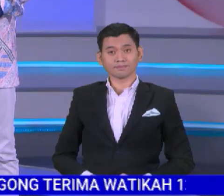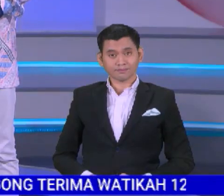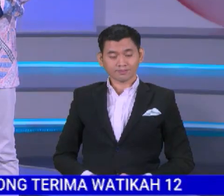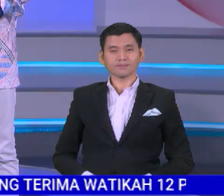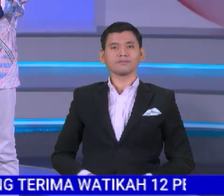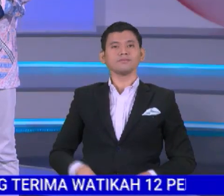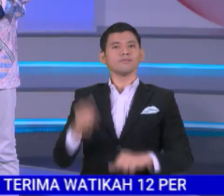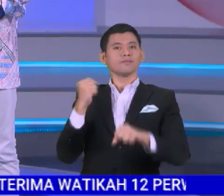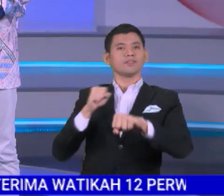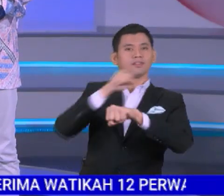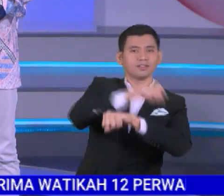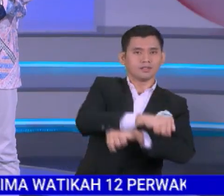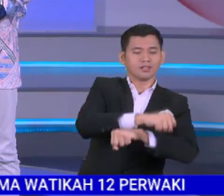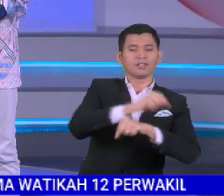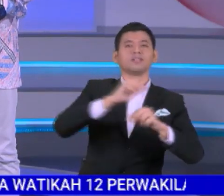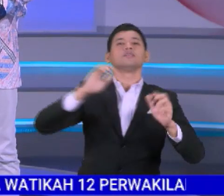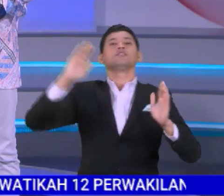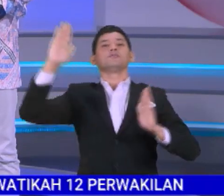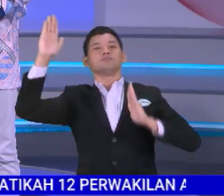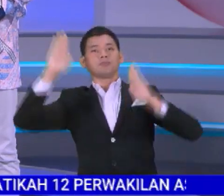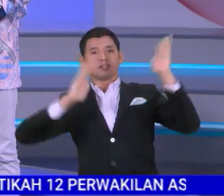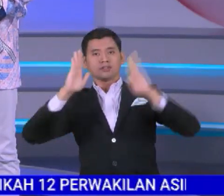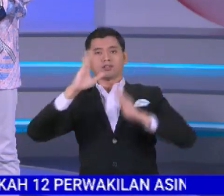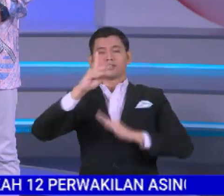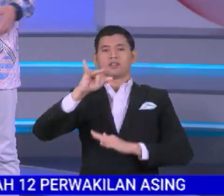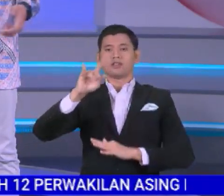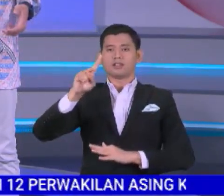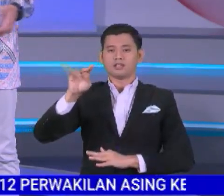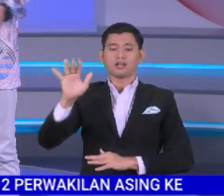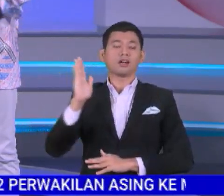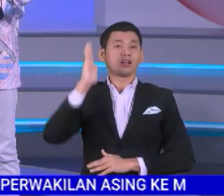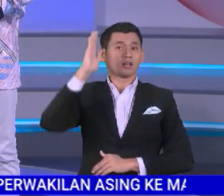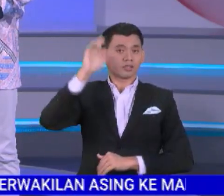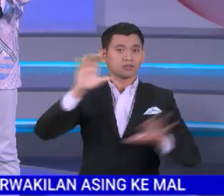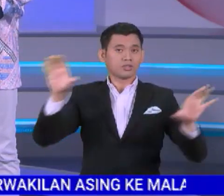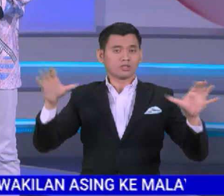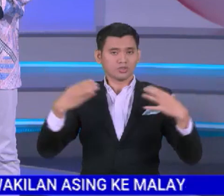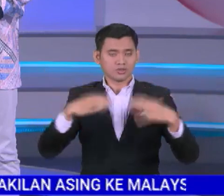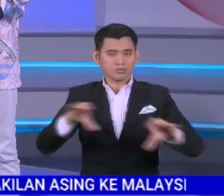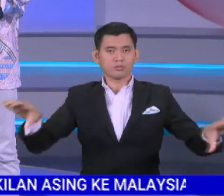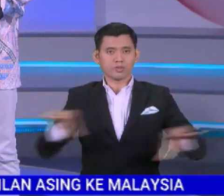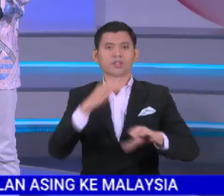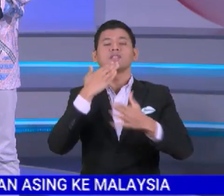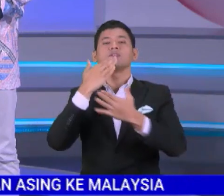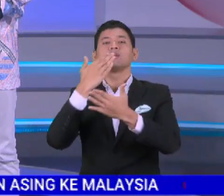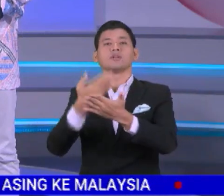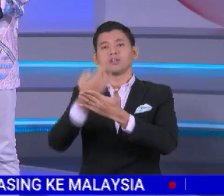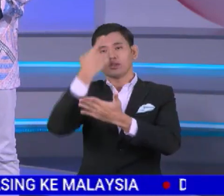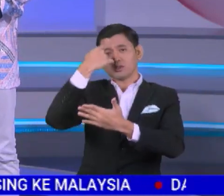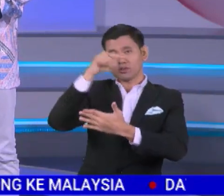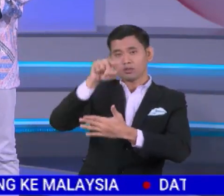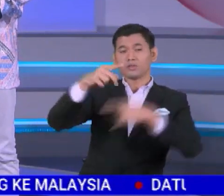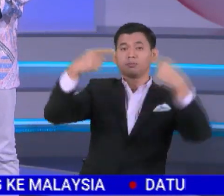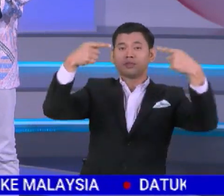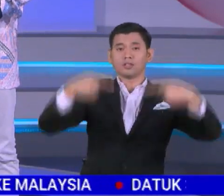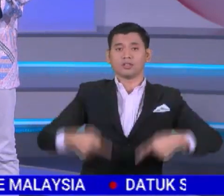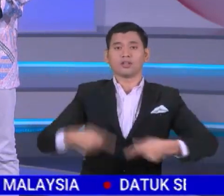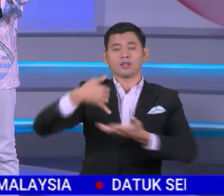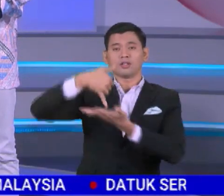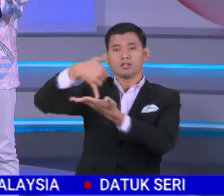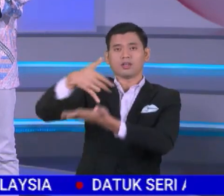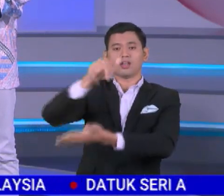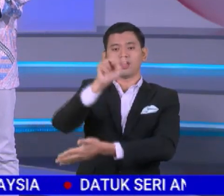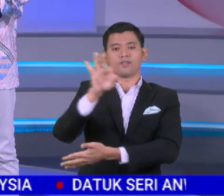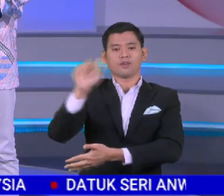Baik, sementara itu penyerang kebangsaan Darren Lock berazam menampilkan aksi terbaik dalam kempen Piala AFF 2022 selepas